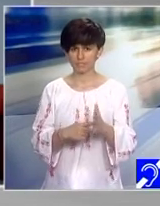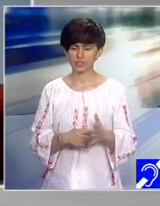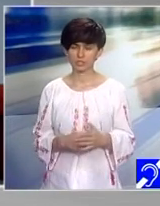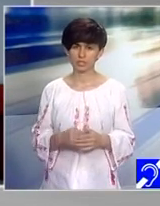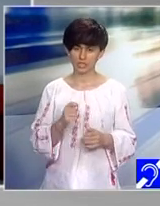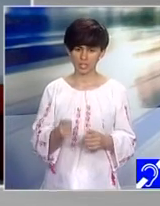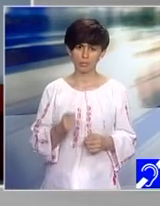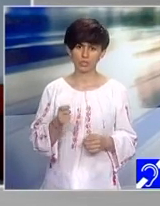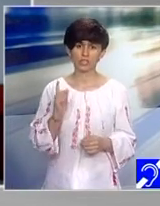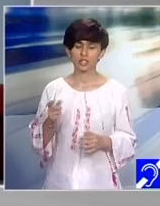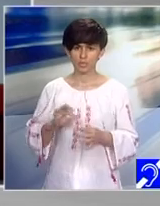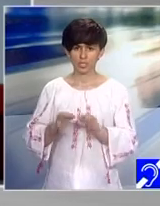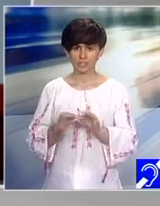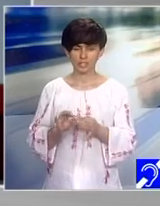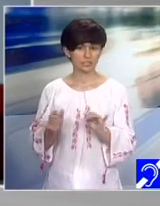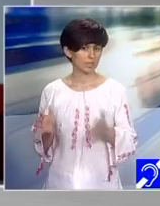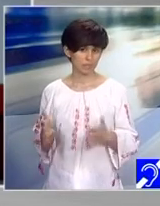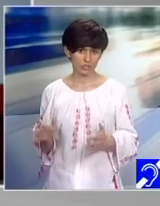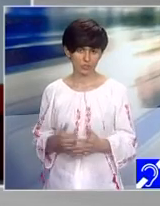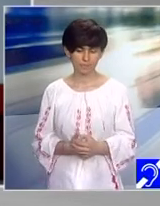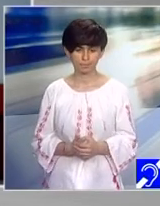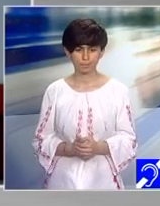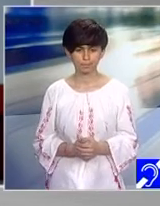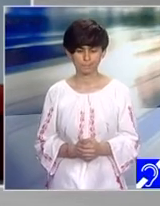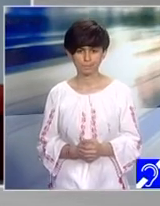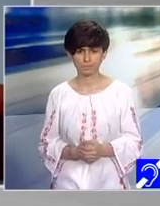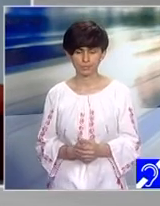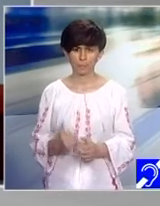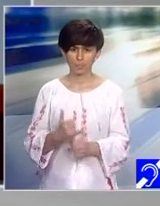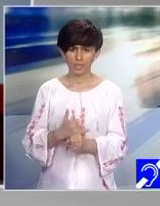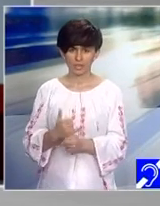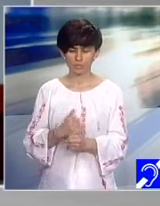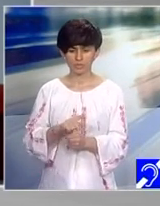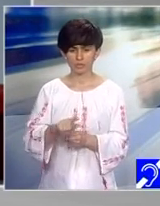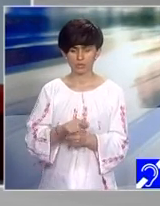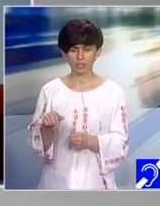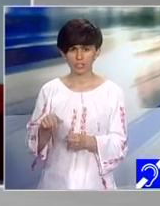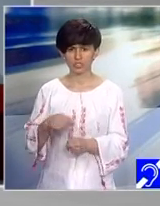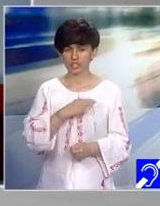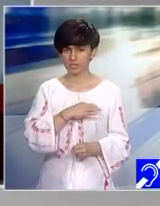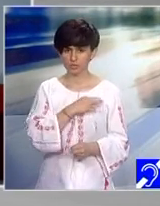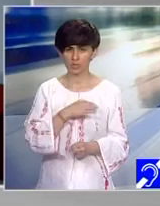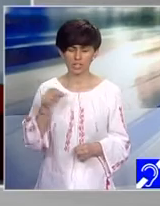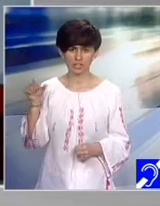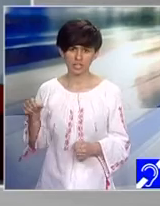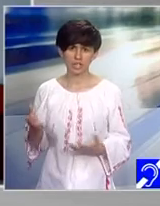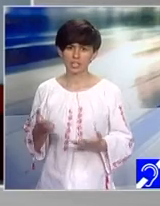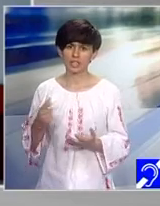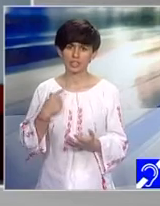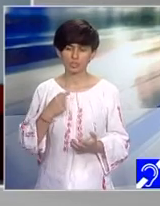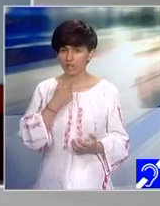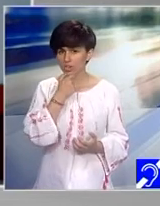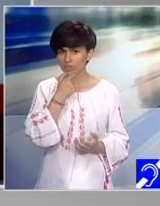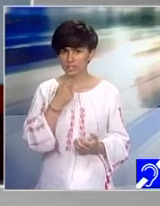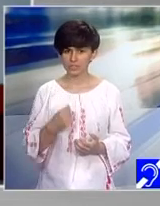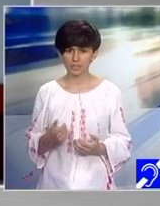ceva. Observă acest lucru chiar și la studenți care sunt la o vârstă la care spune s-au